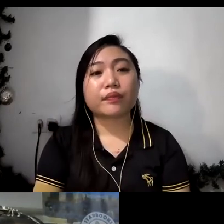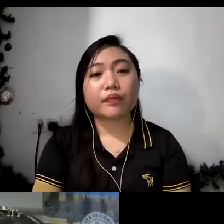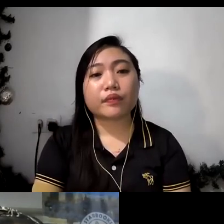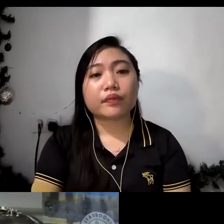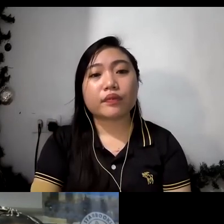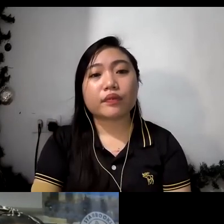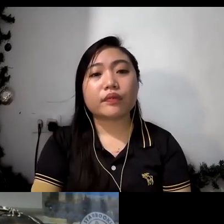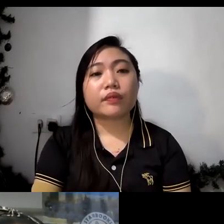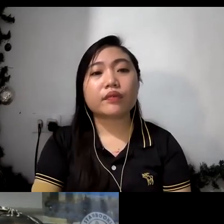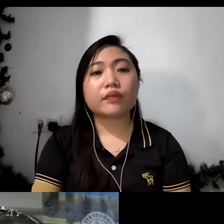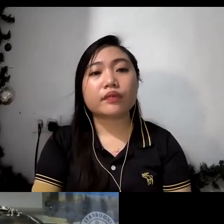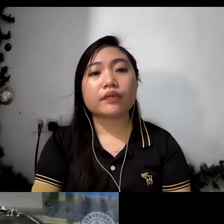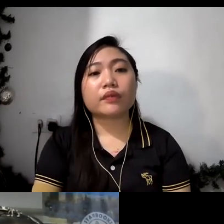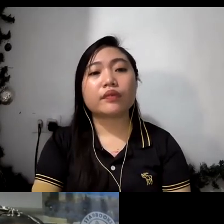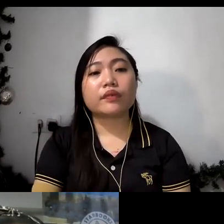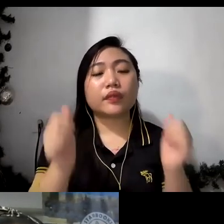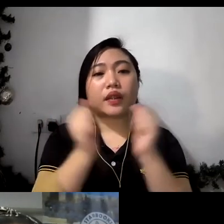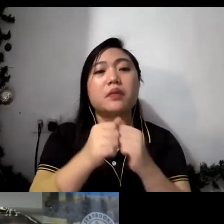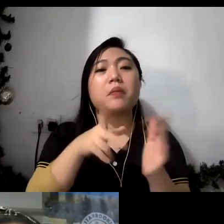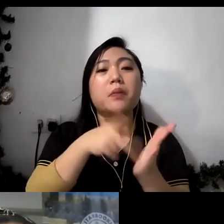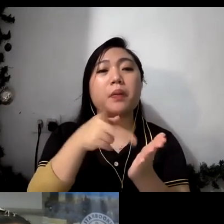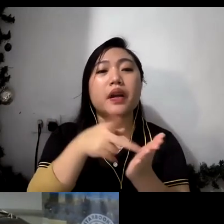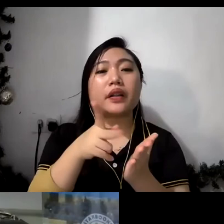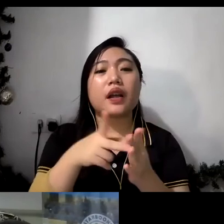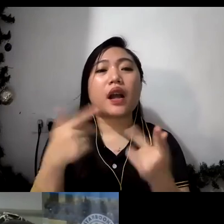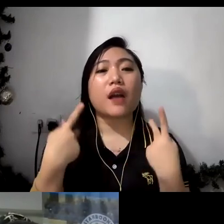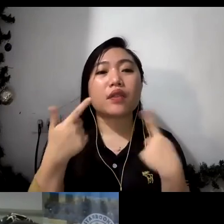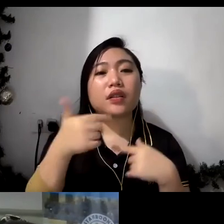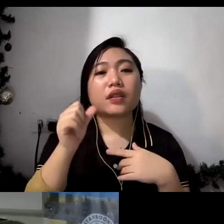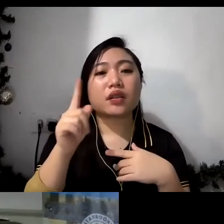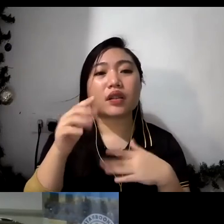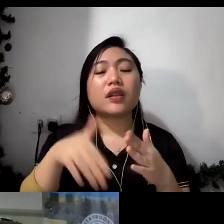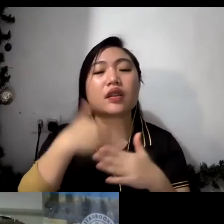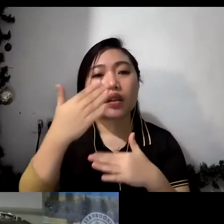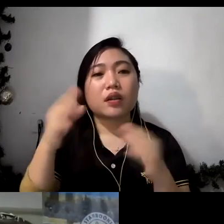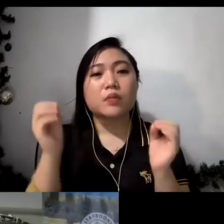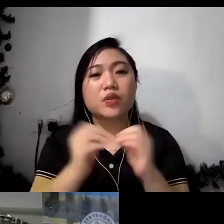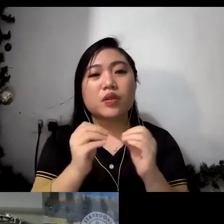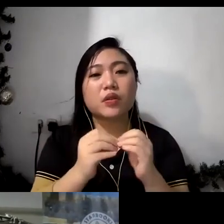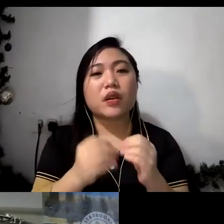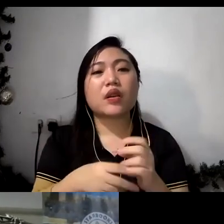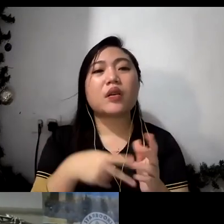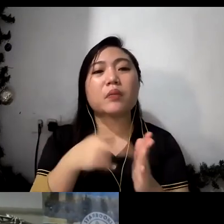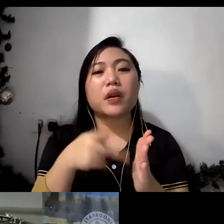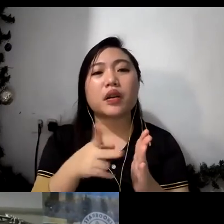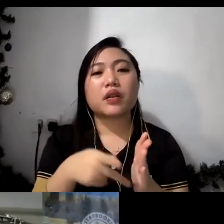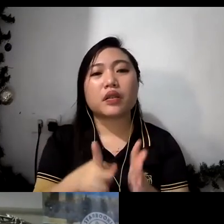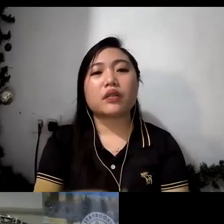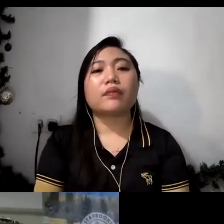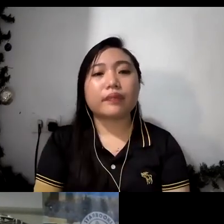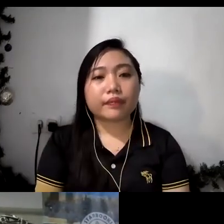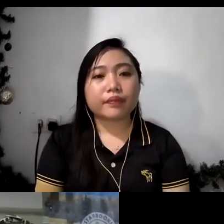ng offense mo, bukod sa magbabayad ka, mag-GST ka. Susunod, mas malaki ang babayaran mo, susunod, kulong at bayad na,